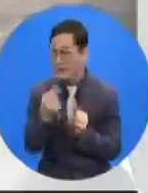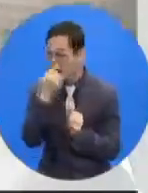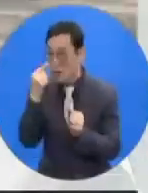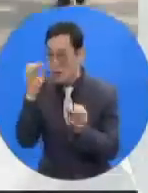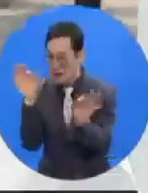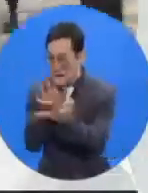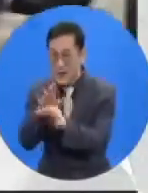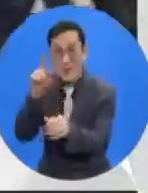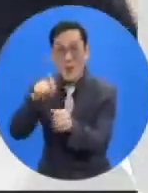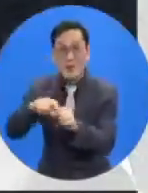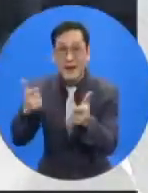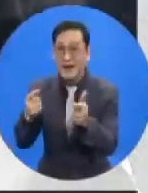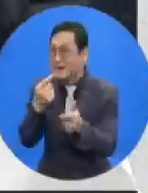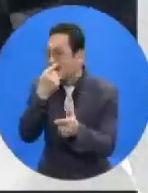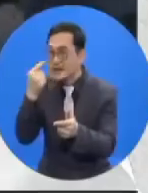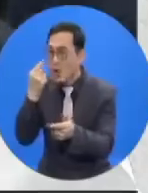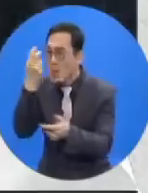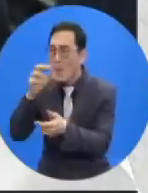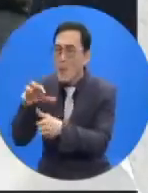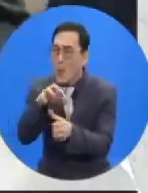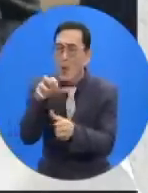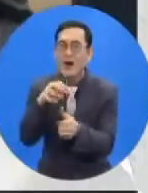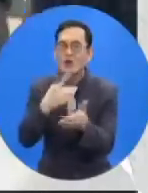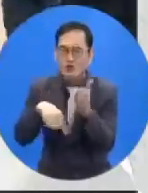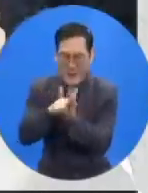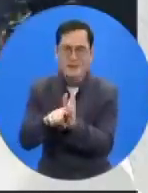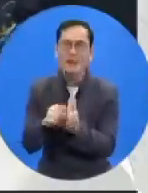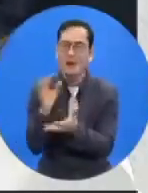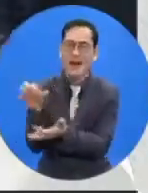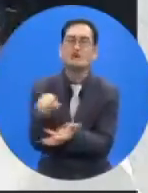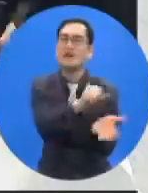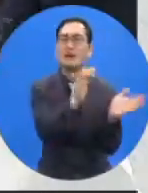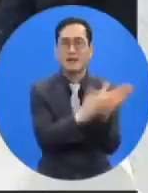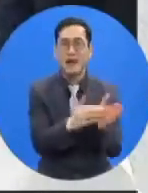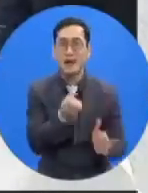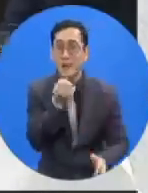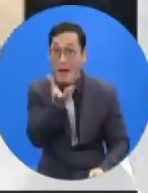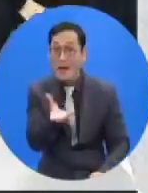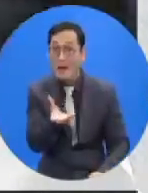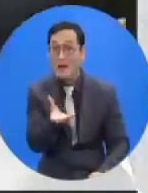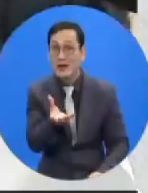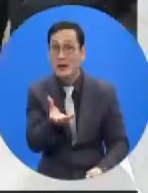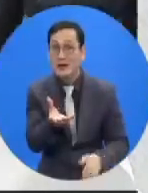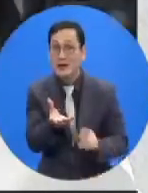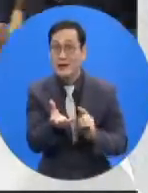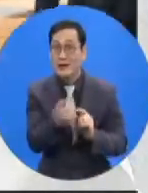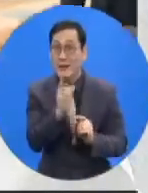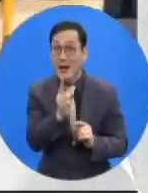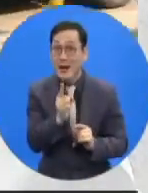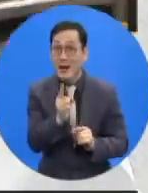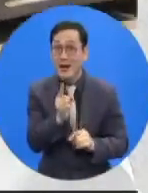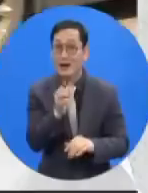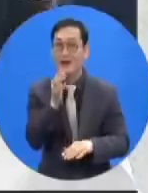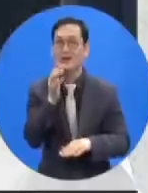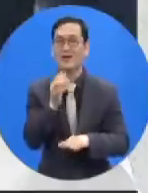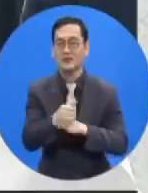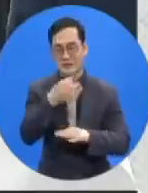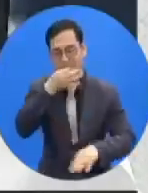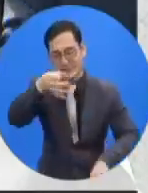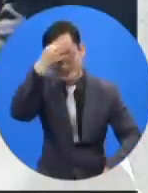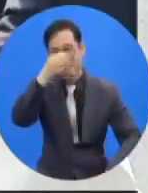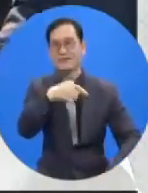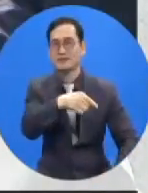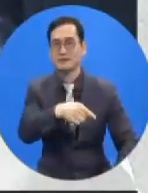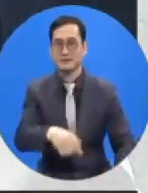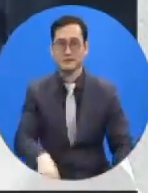아니고 증거 보전이다 뭐 이런 이야기까지 했는데 오히려 그런 이야기를 한 것이 그 해당자한테 당사자한테는 더 우스운